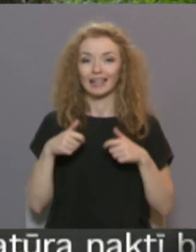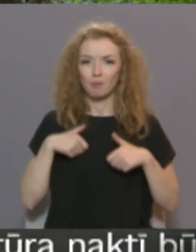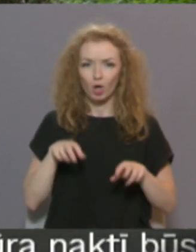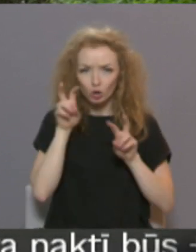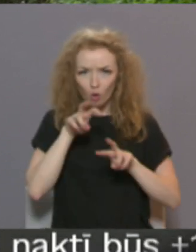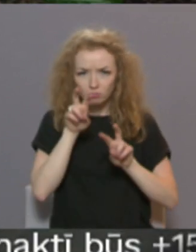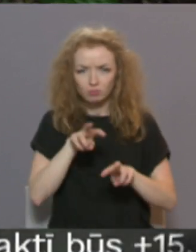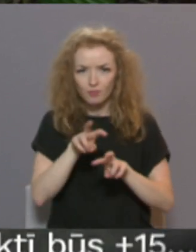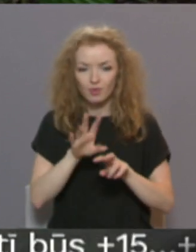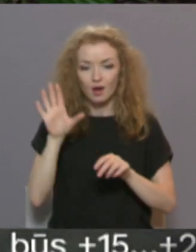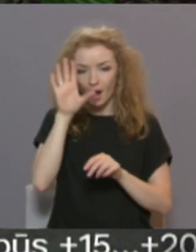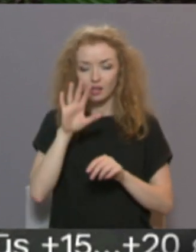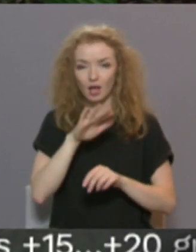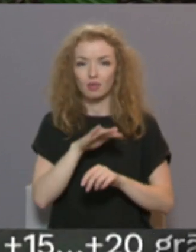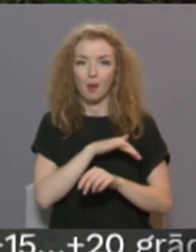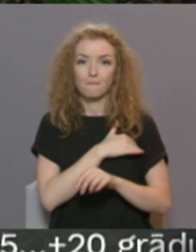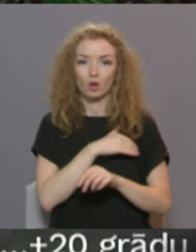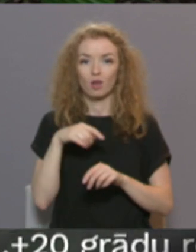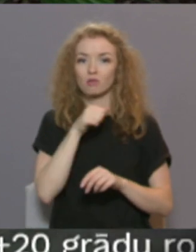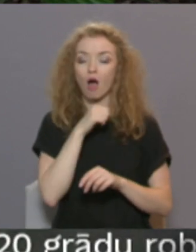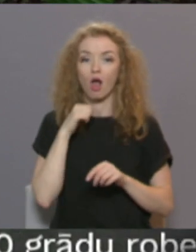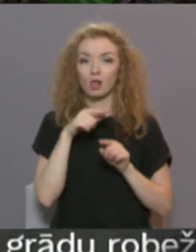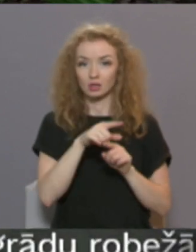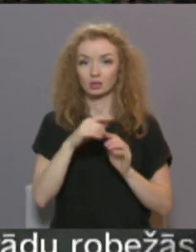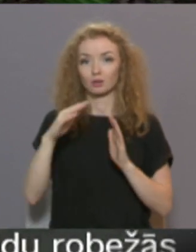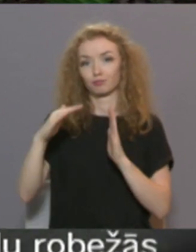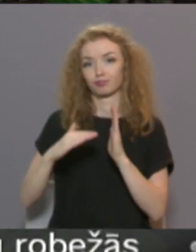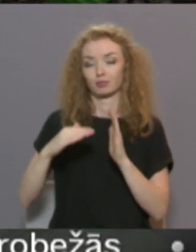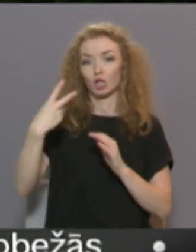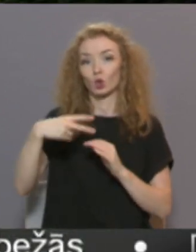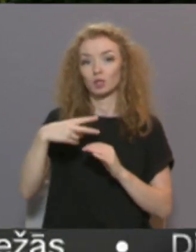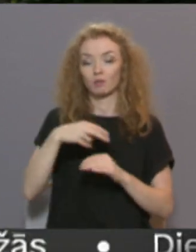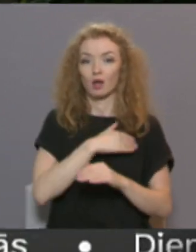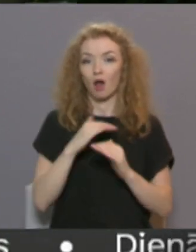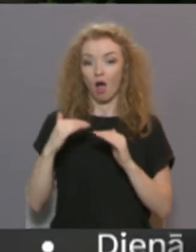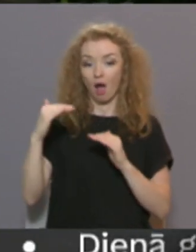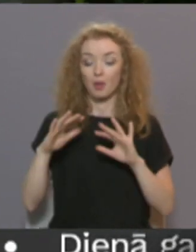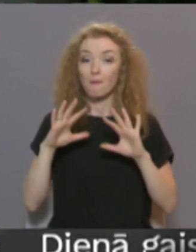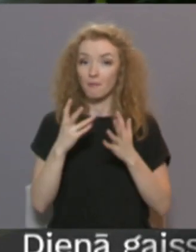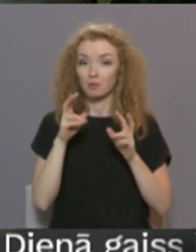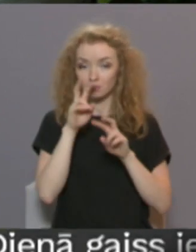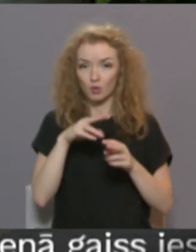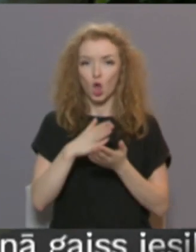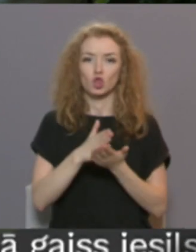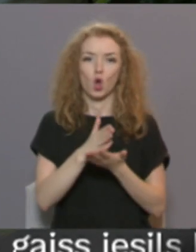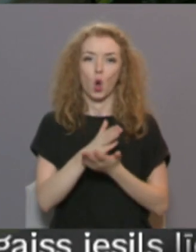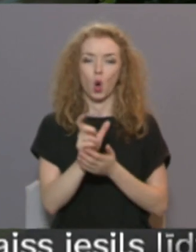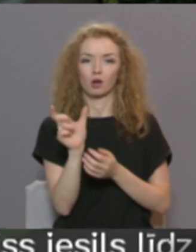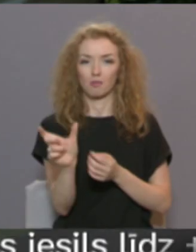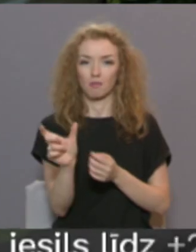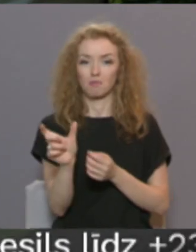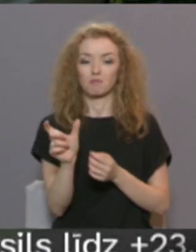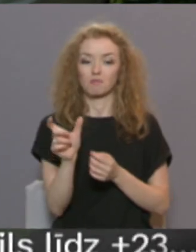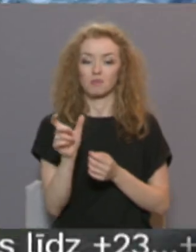gaisa temperatūra naktī Talsu novadā nav nokritusies zem plus 20 grādiem, taču mērījumi ir normas robežās. Tie tiek